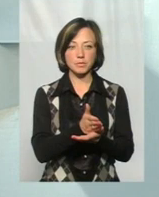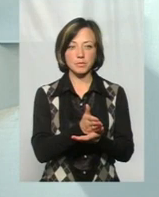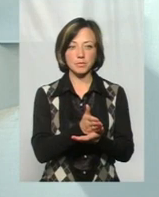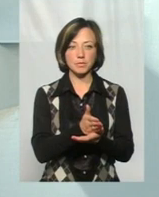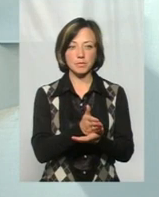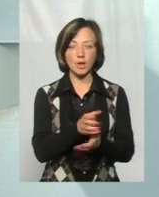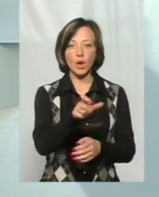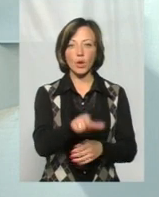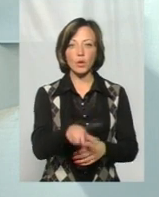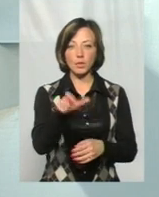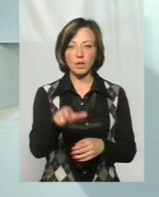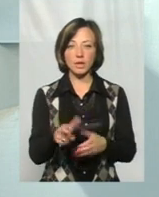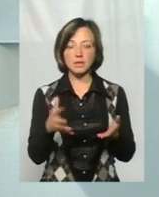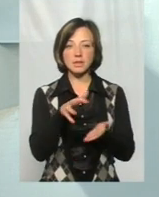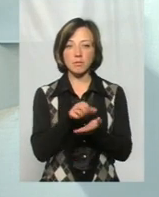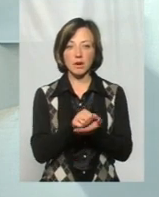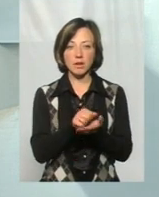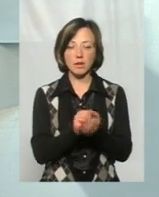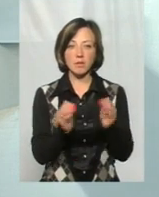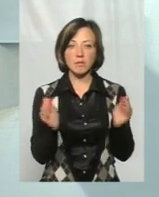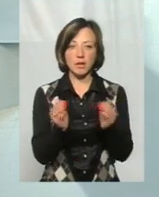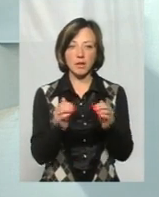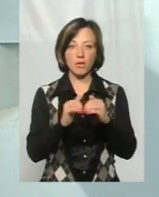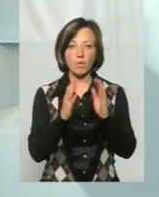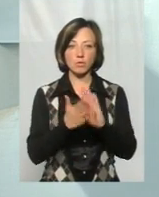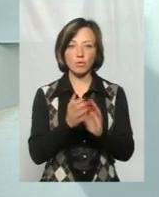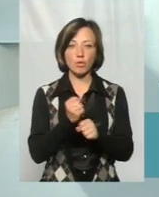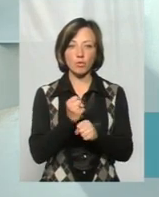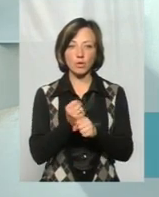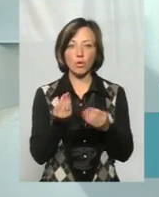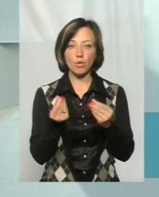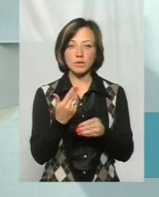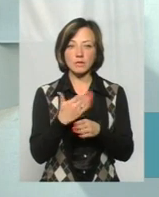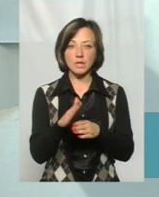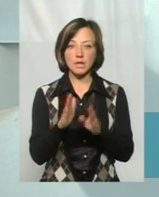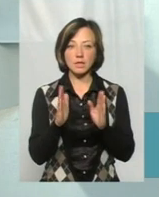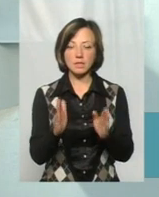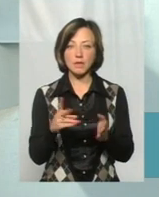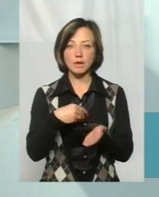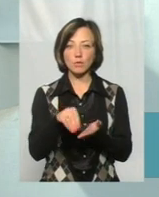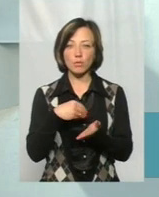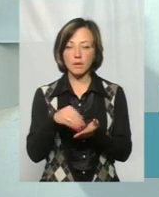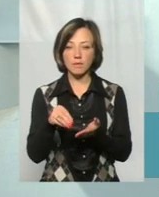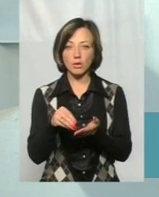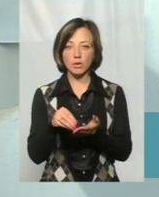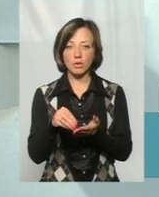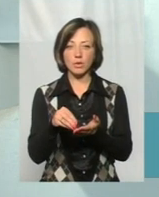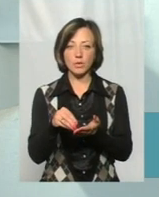Напрямок людей, які займалися невеликим обсягом роботи і кошти виділялися суто їм на закупівлю